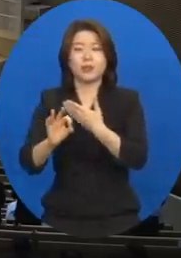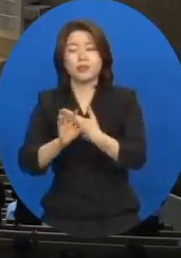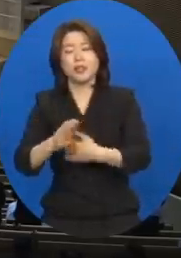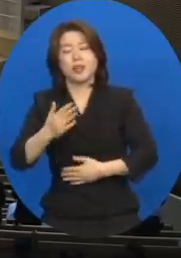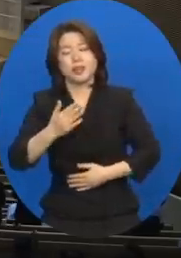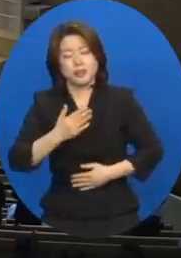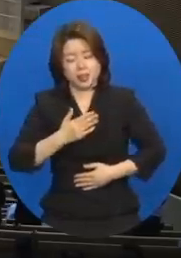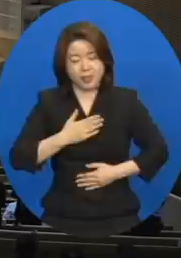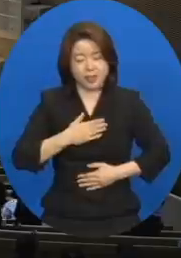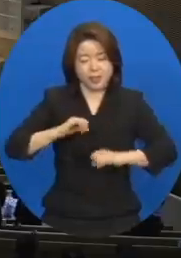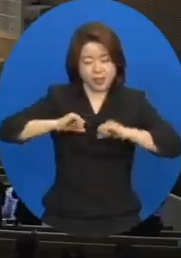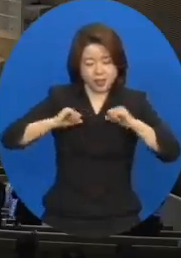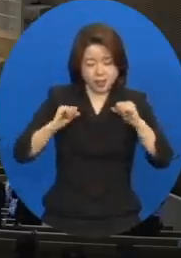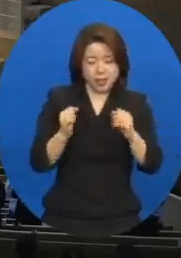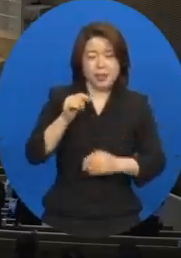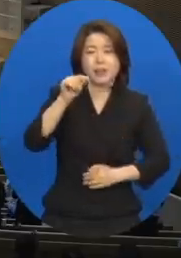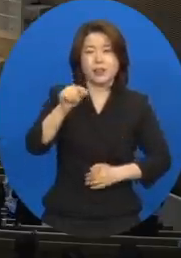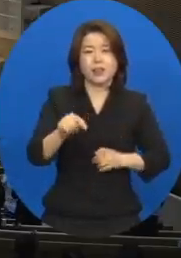말씀하시면 내가